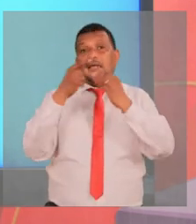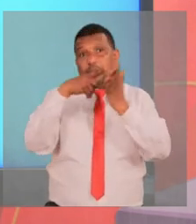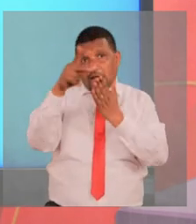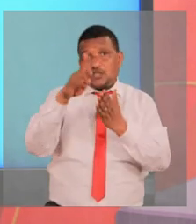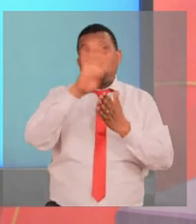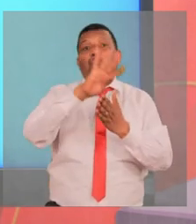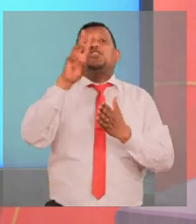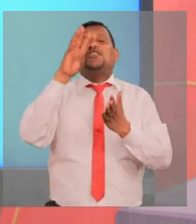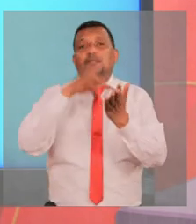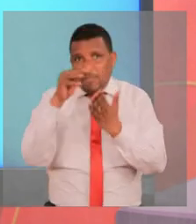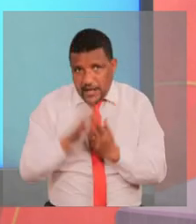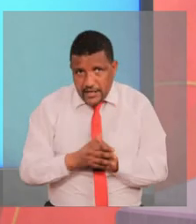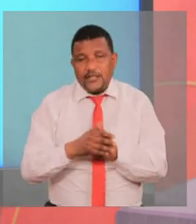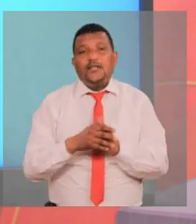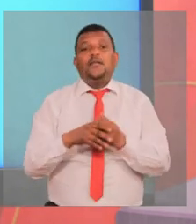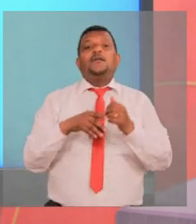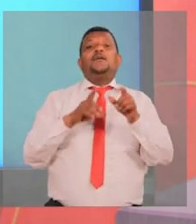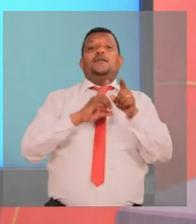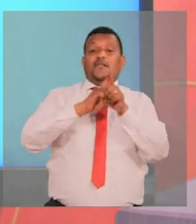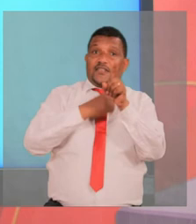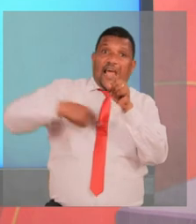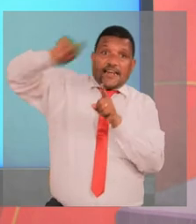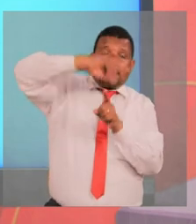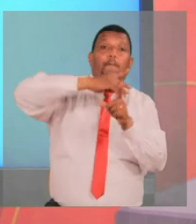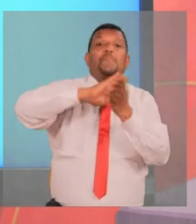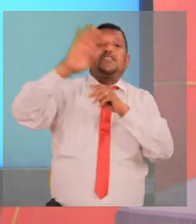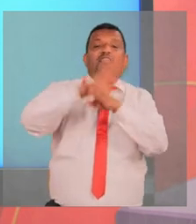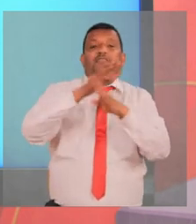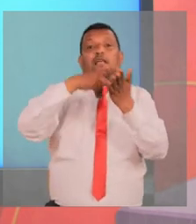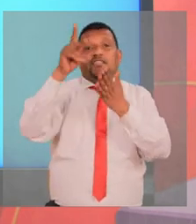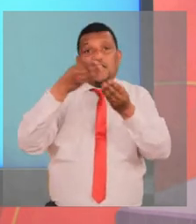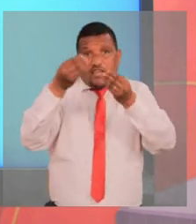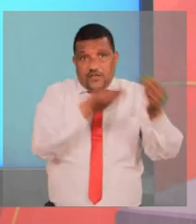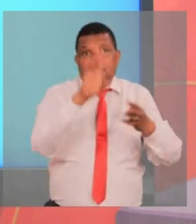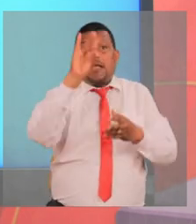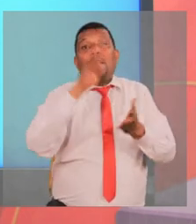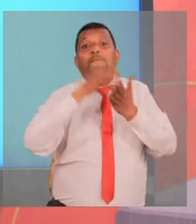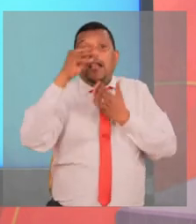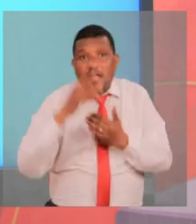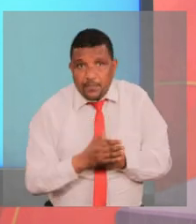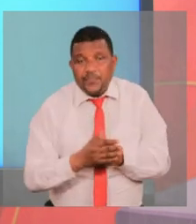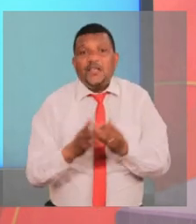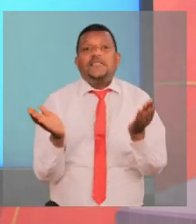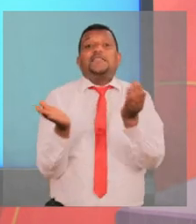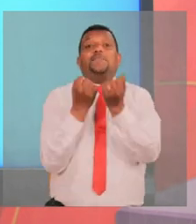subscribe and subscribe and